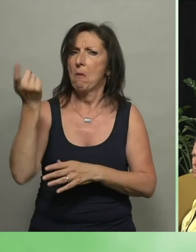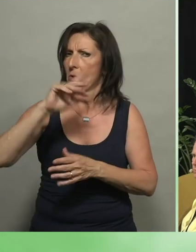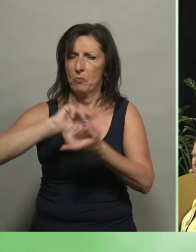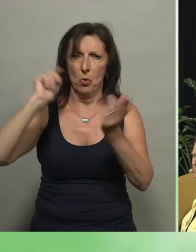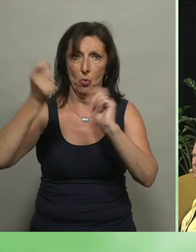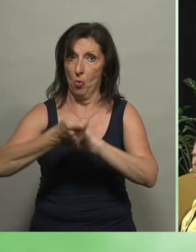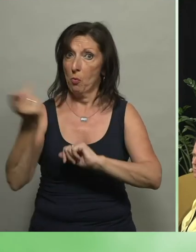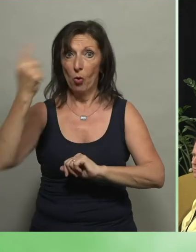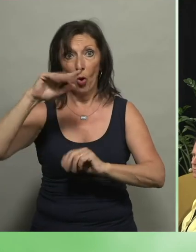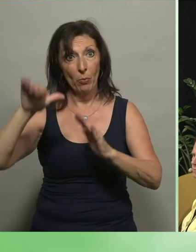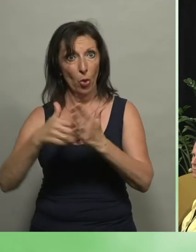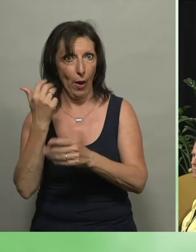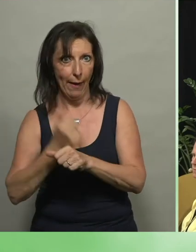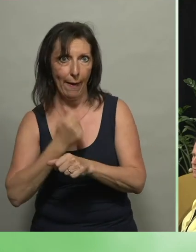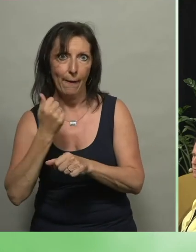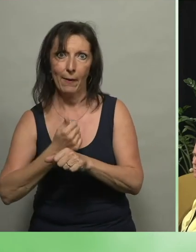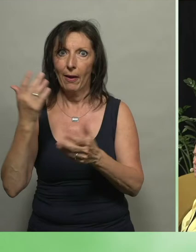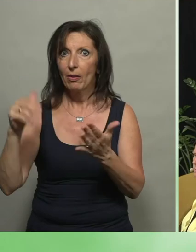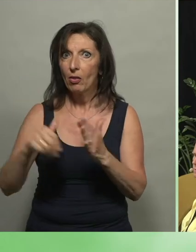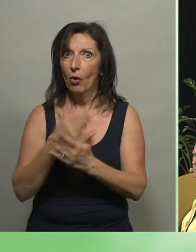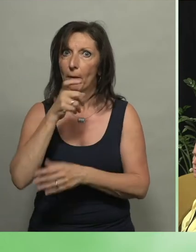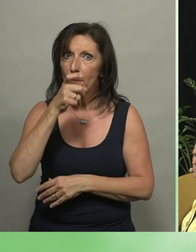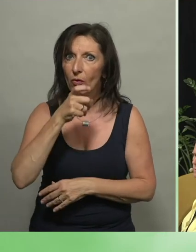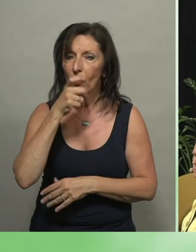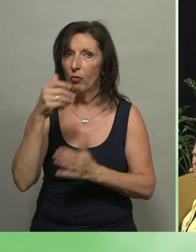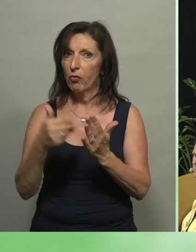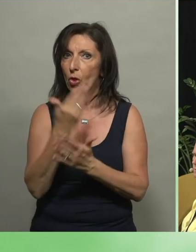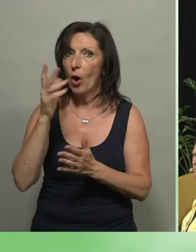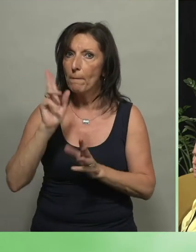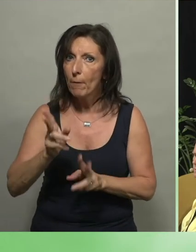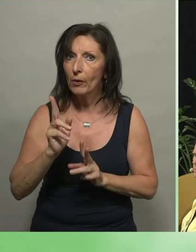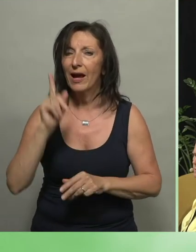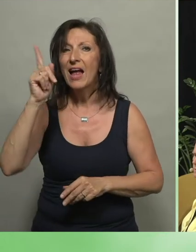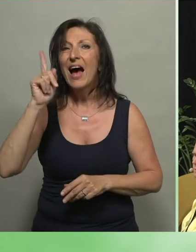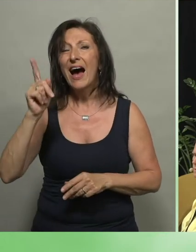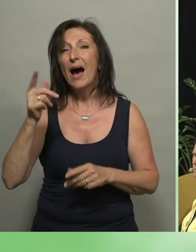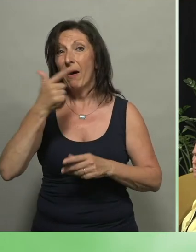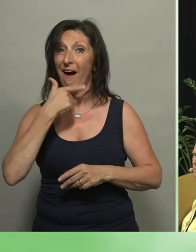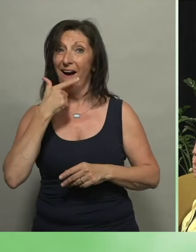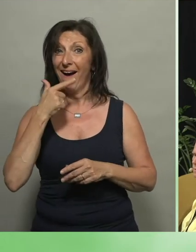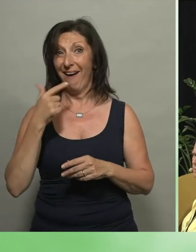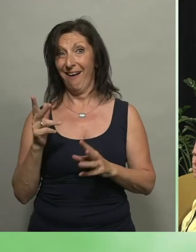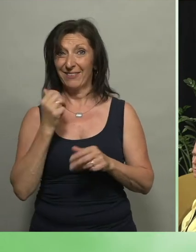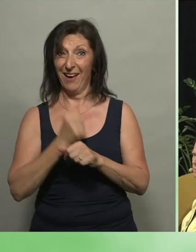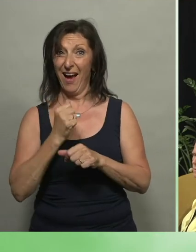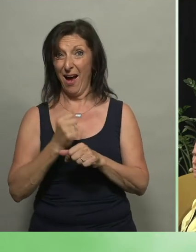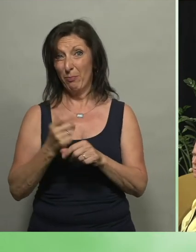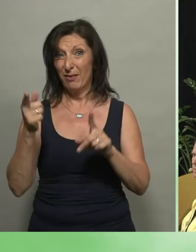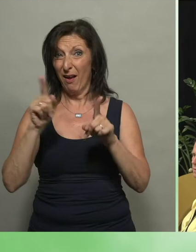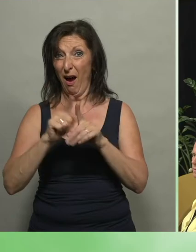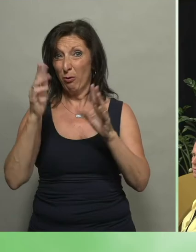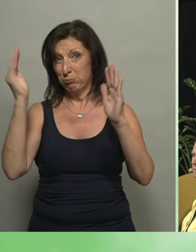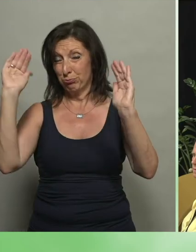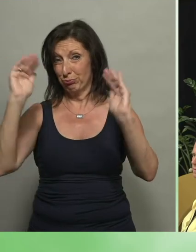neue Tätigkeiten geben, es wird neue Möglichkeiten geben. Es werden aber auch Tätigkeiten verloren gehen, verschwinden. Es werden zum Teil